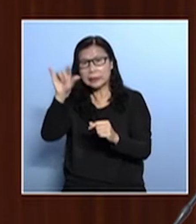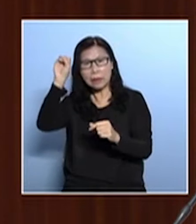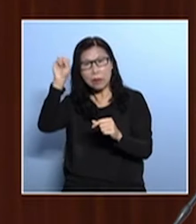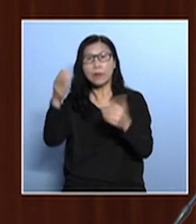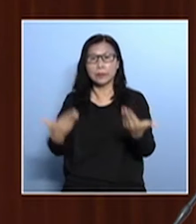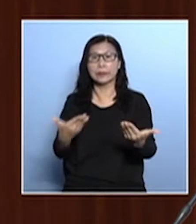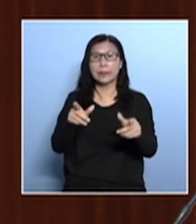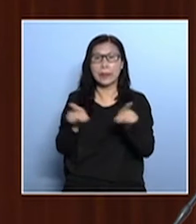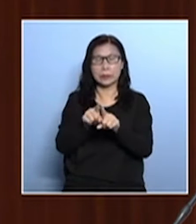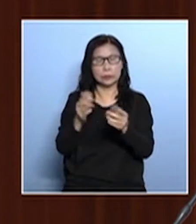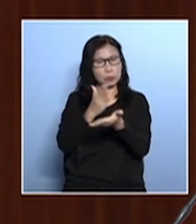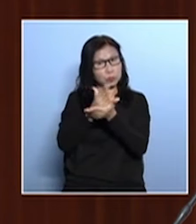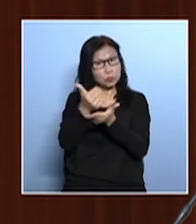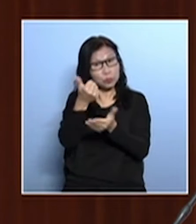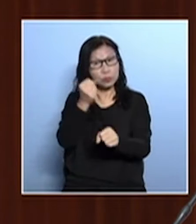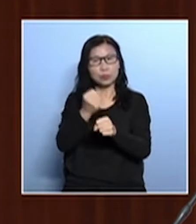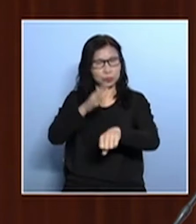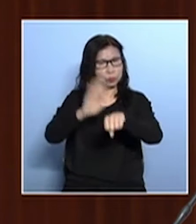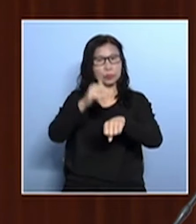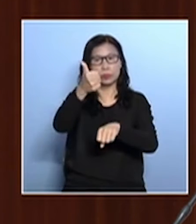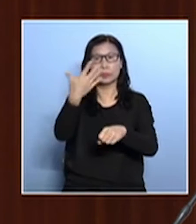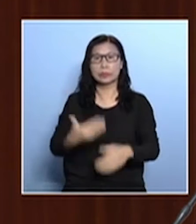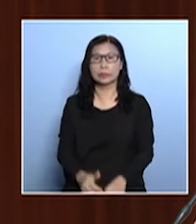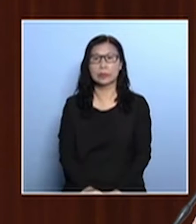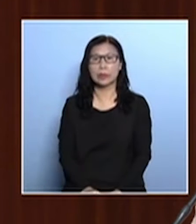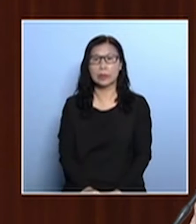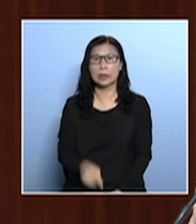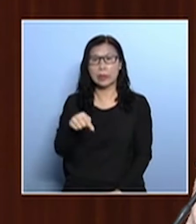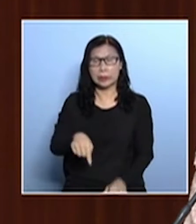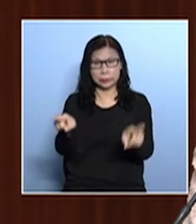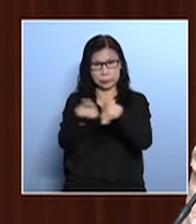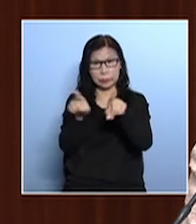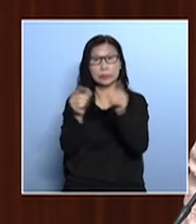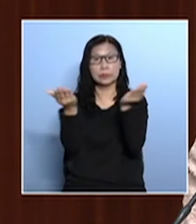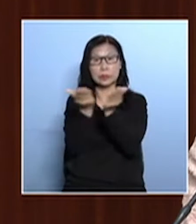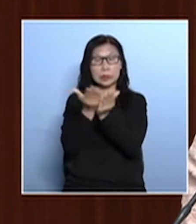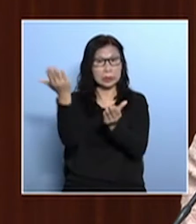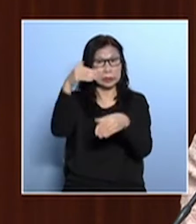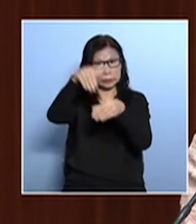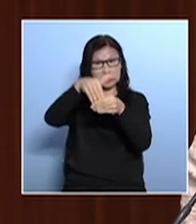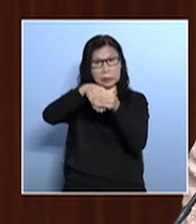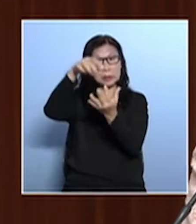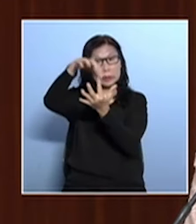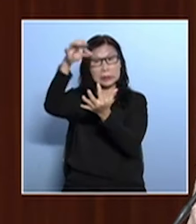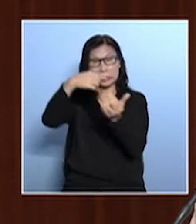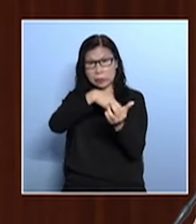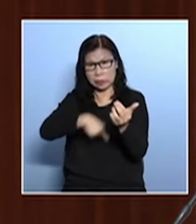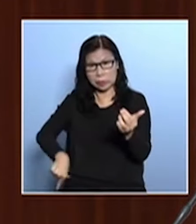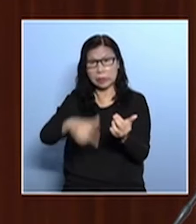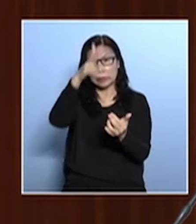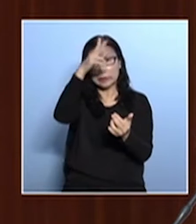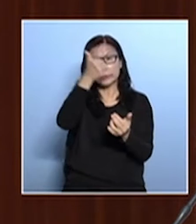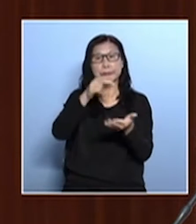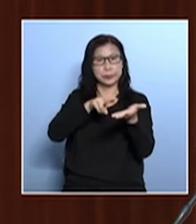台，成績都是顯著的。這個就引證了我在競選行政長官時候的信